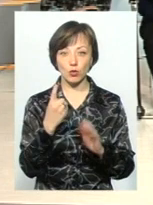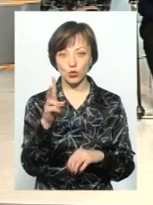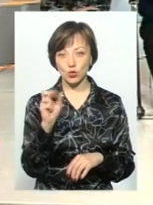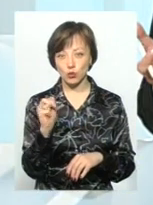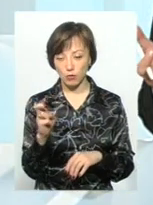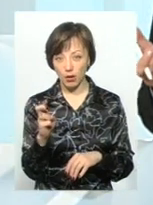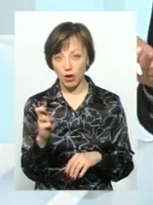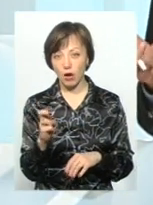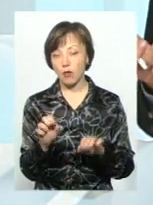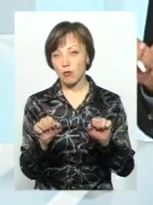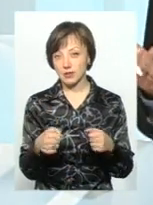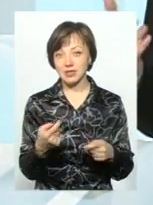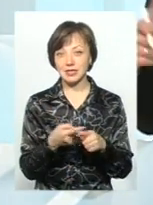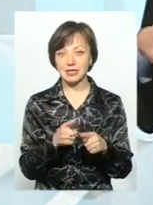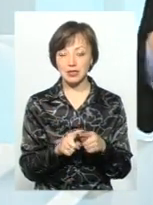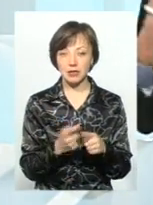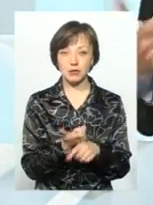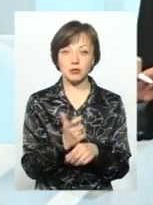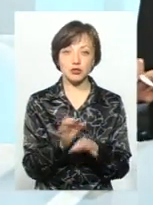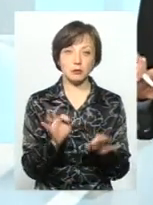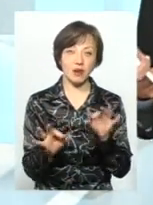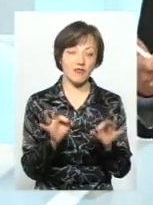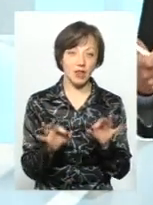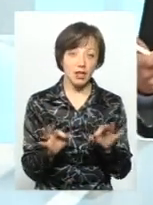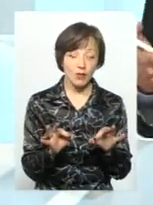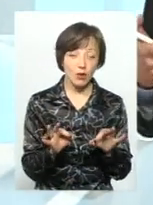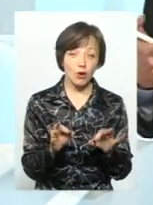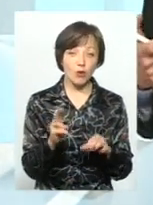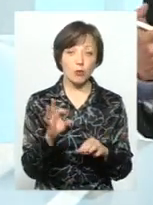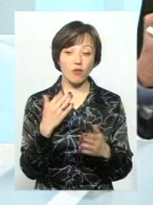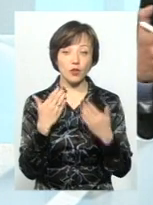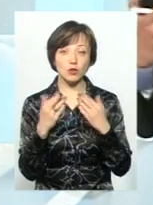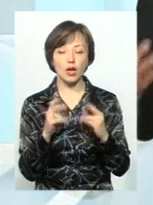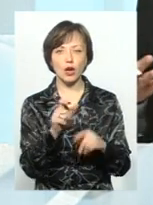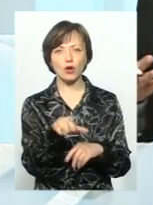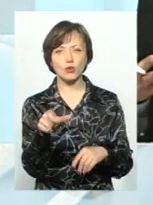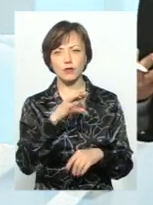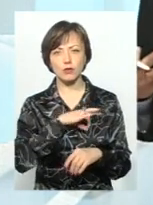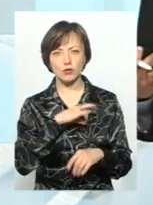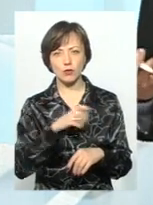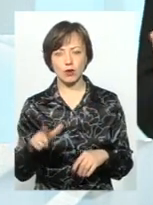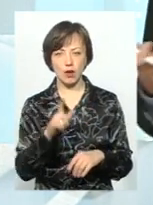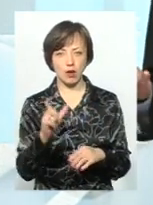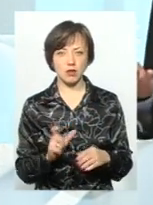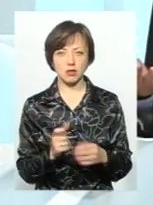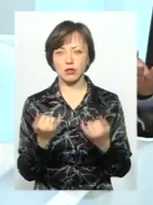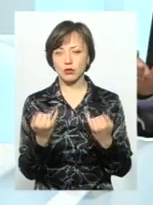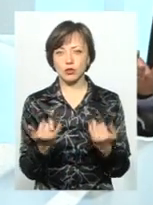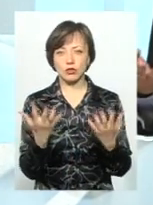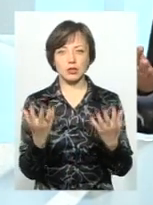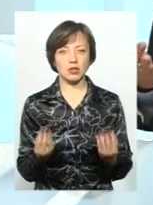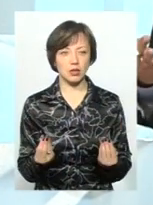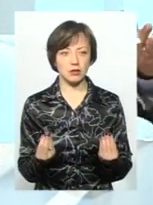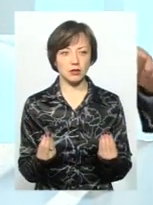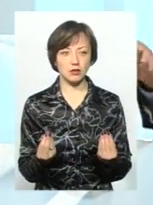кубічний метр. Можливо, все ж таки це було б більш справедливо по відношенню до того, як люди використовують газ. Тому що на сьогоднішній день,